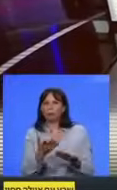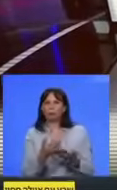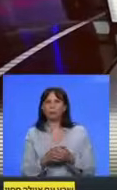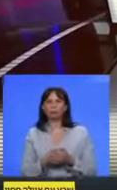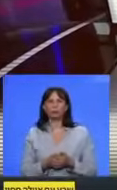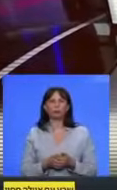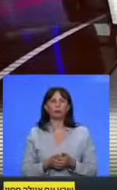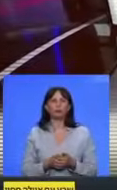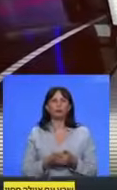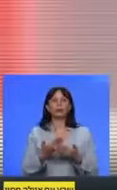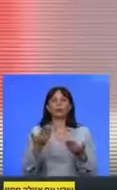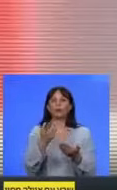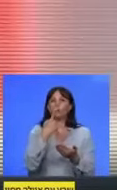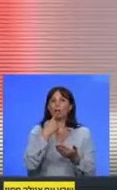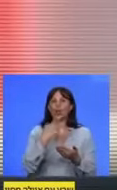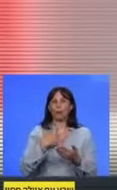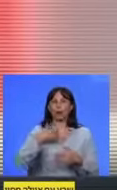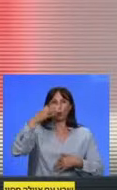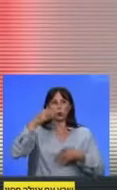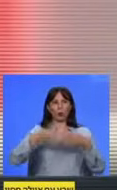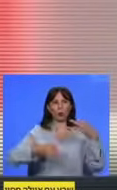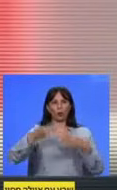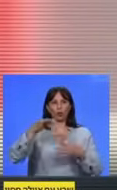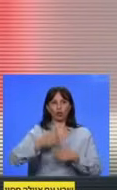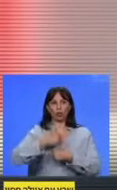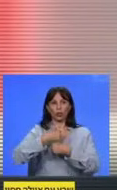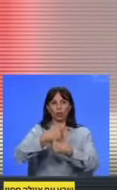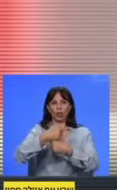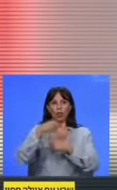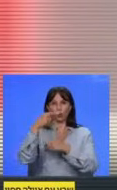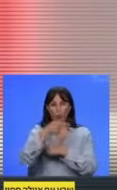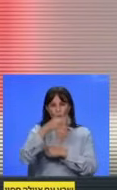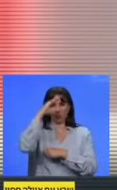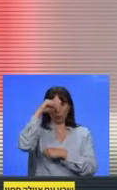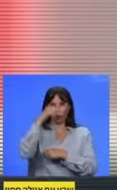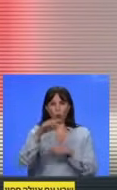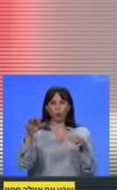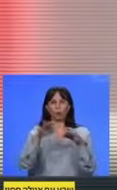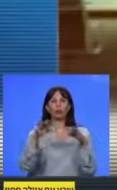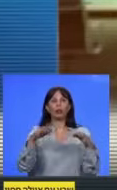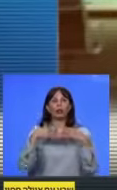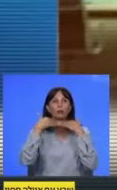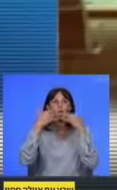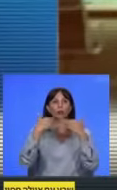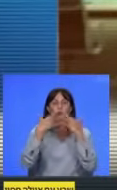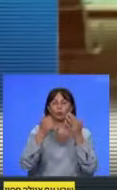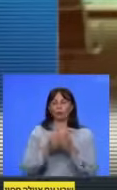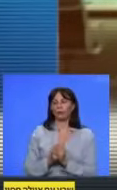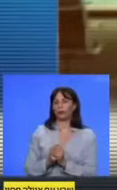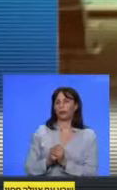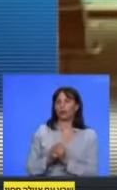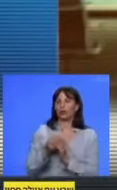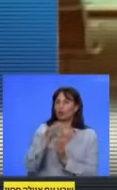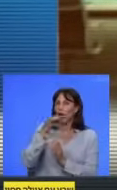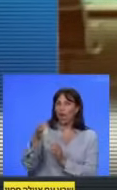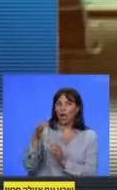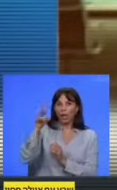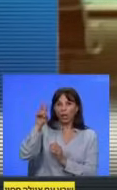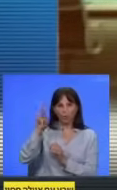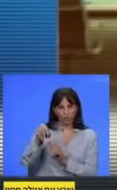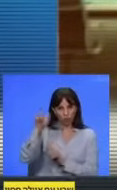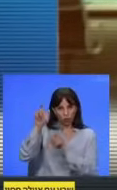זה מה שאמרה לנו עורכת הדין שייצגה אותו בתחילת הפרשה. האם יש אנשים שהוא העביר להם